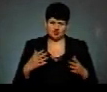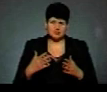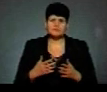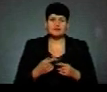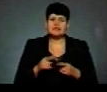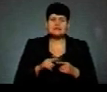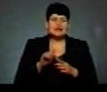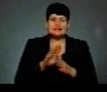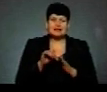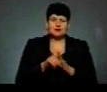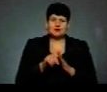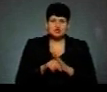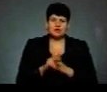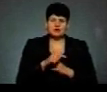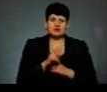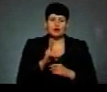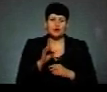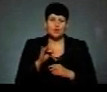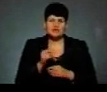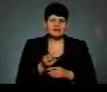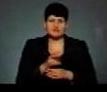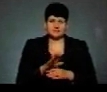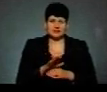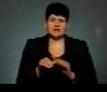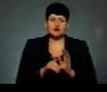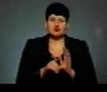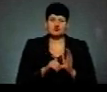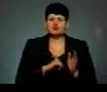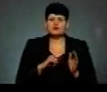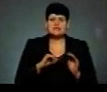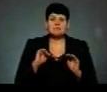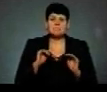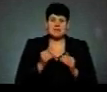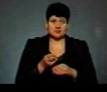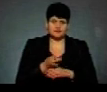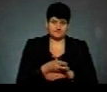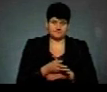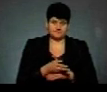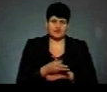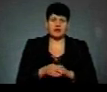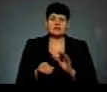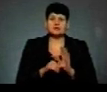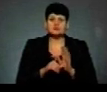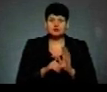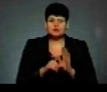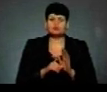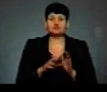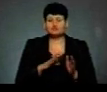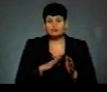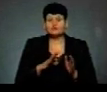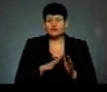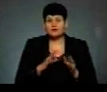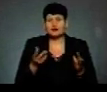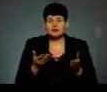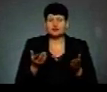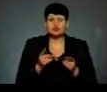Це не означає, що ми на тих курсах не відраховуємо. Навпаки, на шостому найменше ми відраховуємо. Але на шостому все рівно інколи приходиться відраховувати.